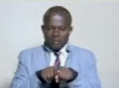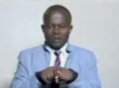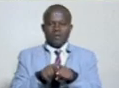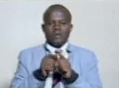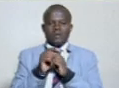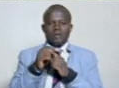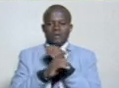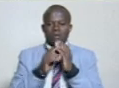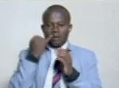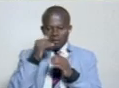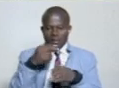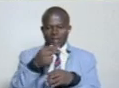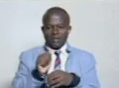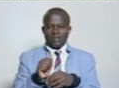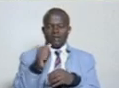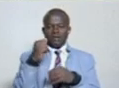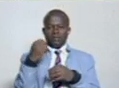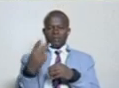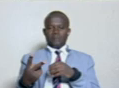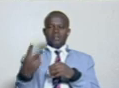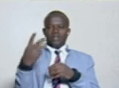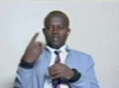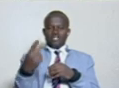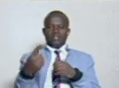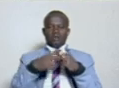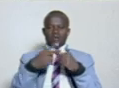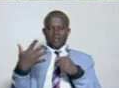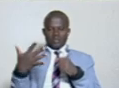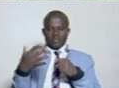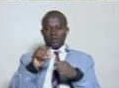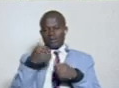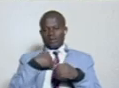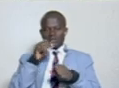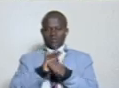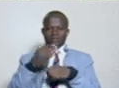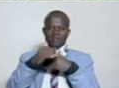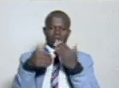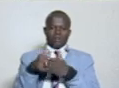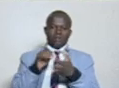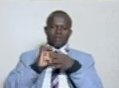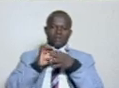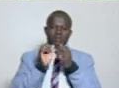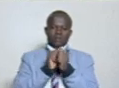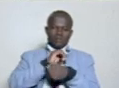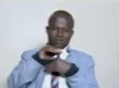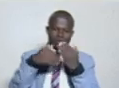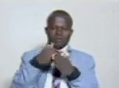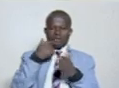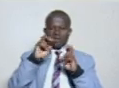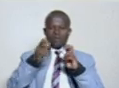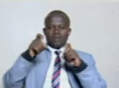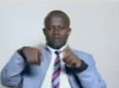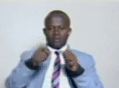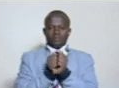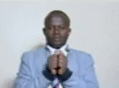hegitari 225 hari abafite ibihumbi byinshi cyane duturanye tufatanyiza hamwe kuvuga tuti birakenewe.